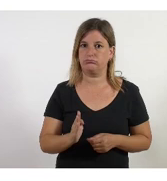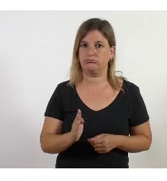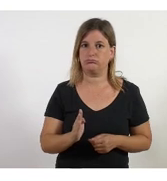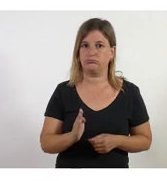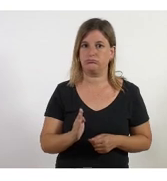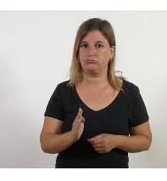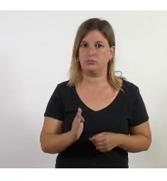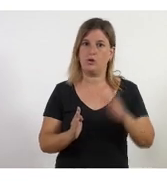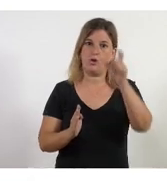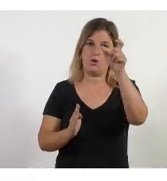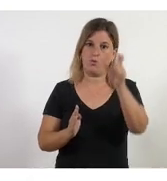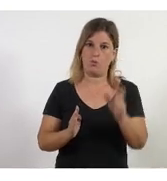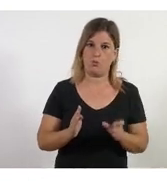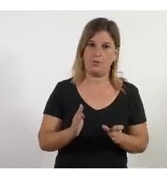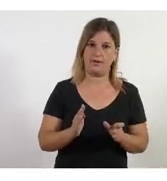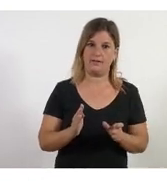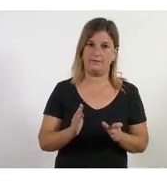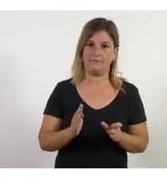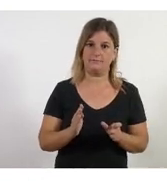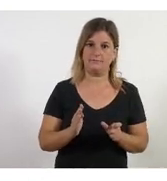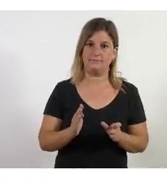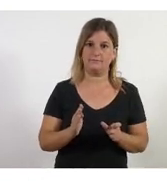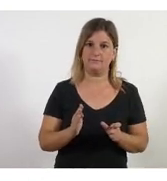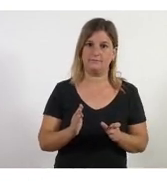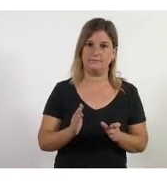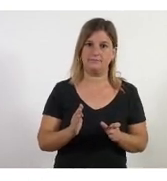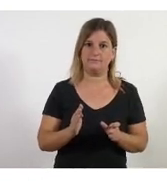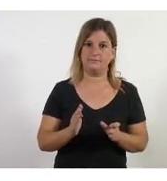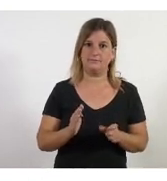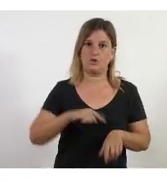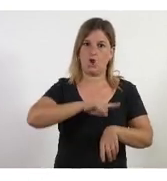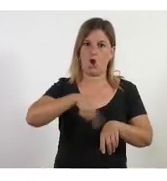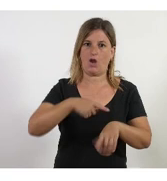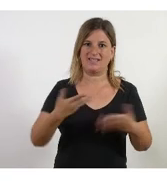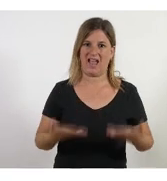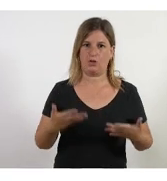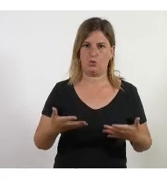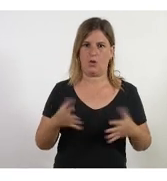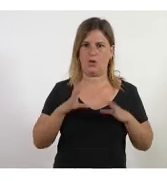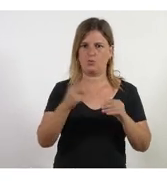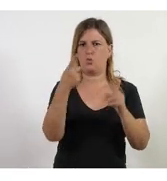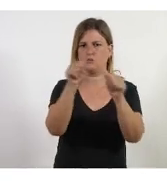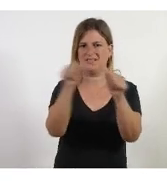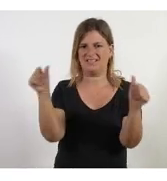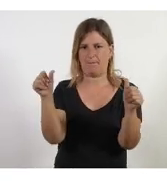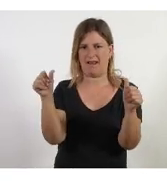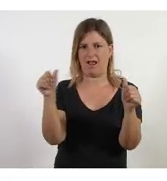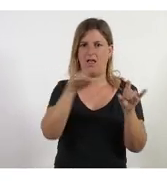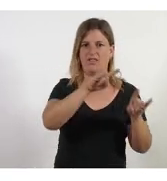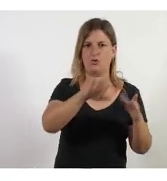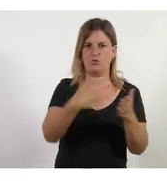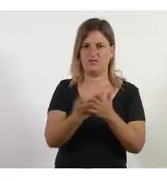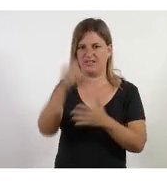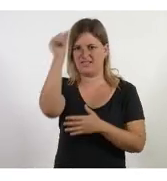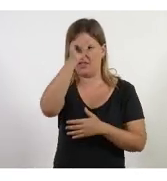I en una part hi poses quina dedicació hi tinc avui. Compta una setmana sencera, de dilluns a